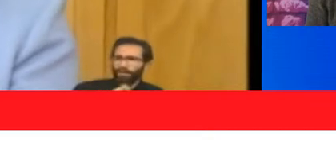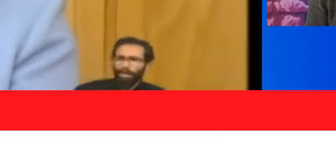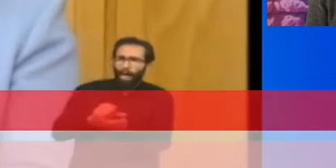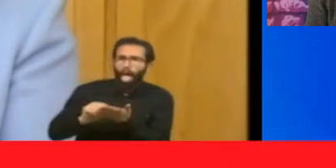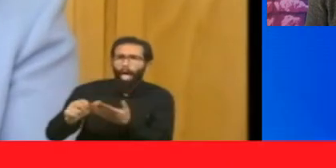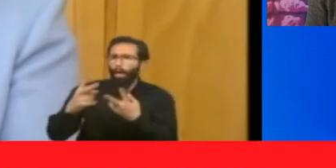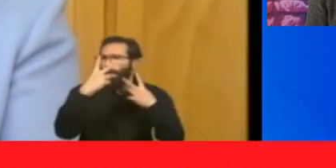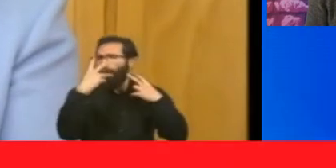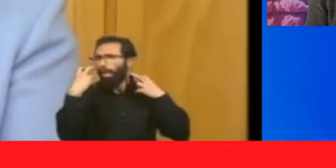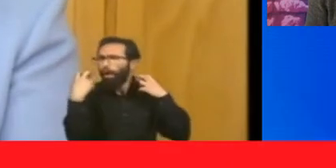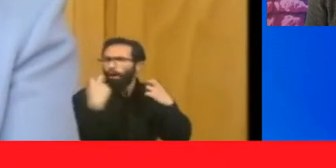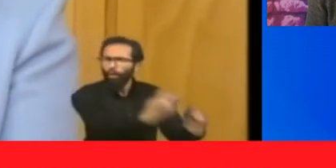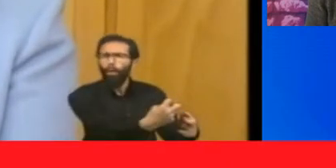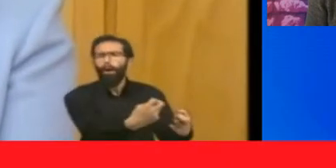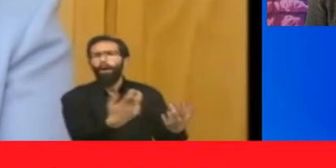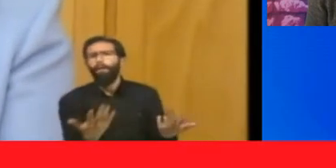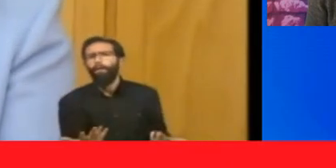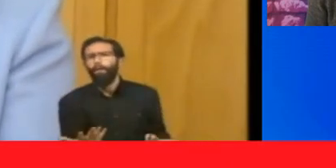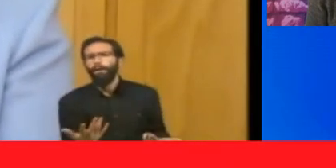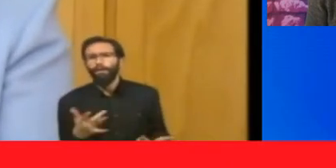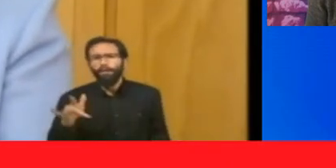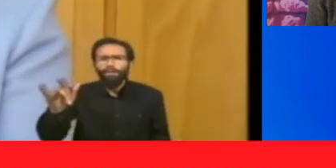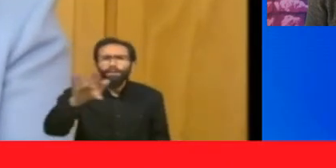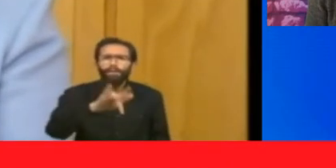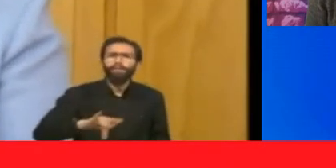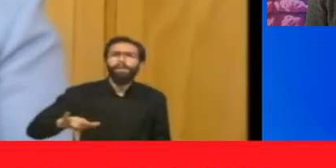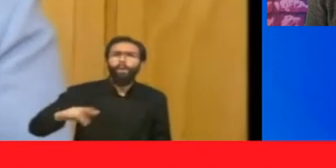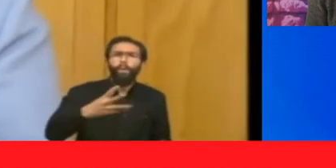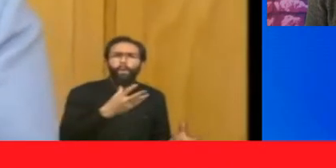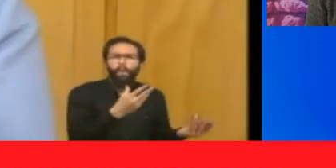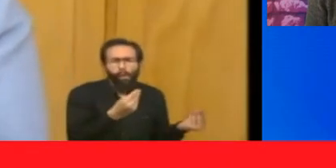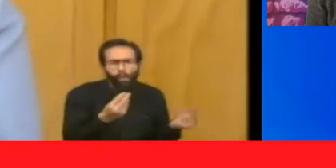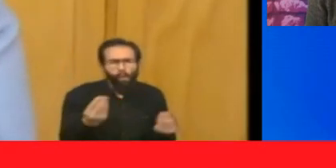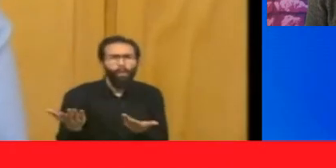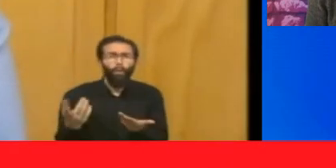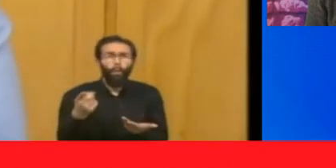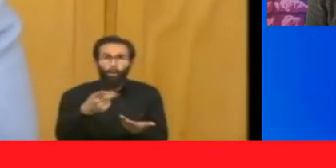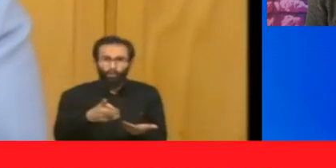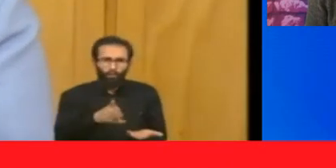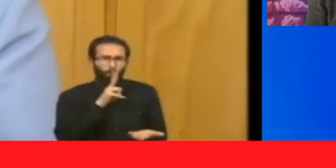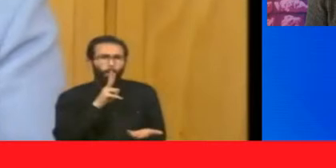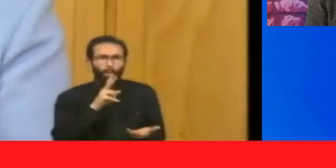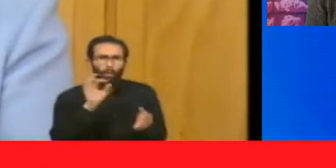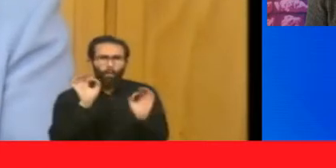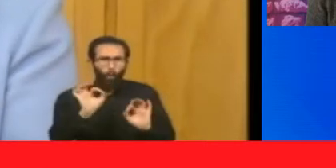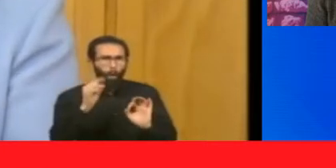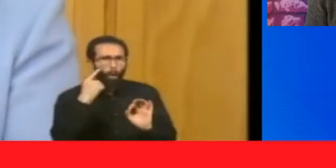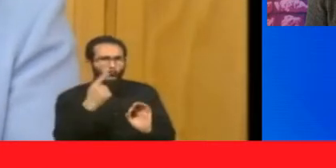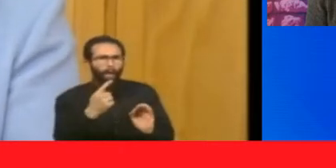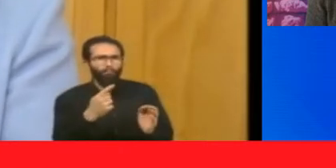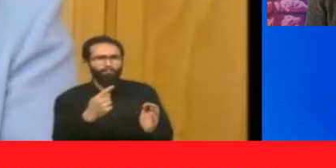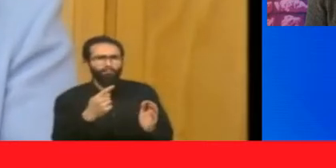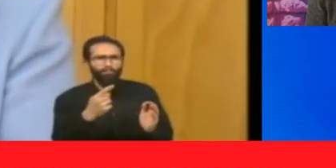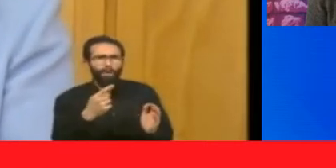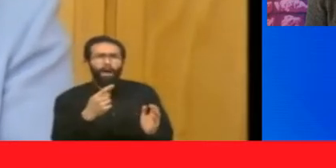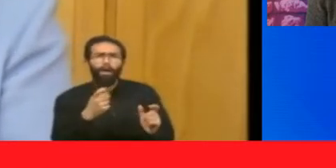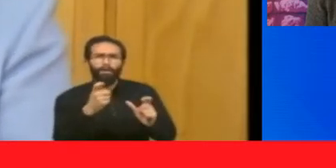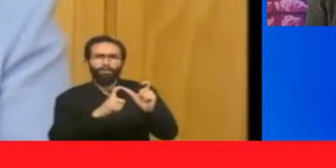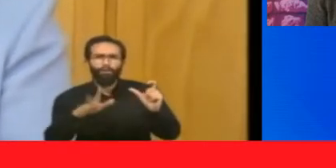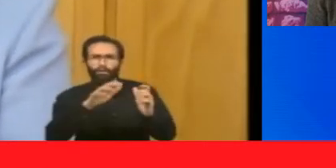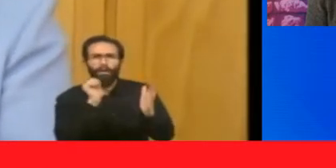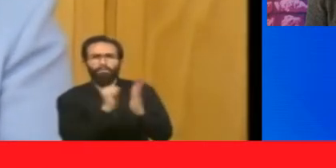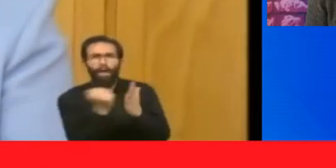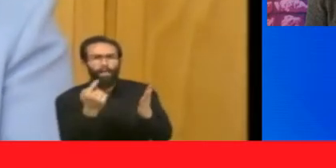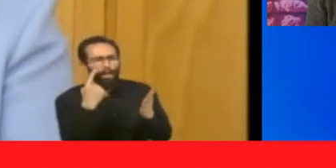tümüyle umudunu kesmiş işsiz. Son günlerde sosyal medya görüntüleri yansıdı